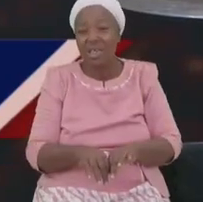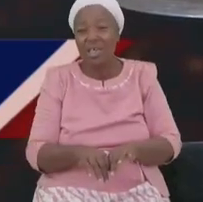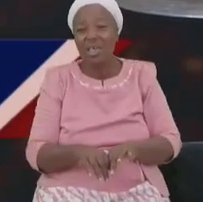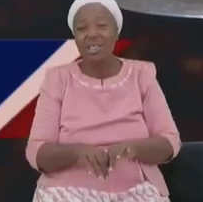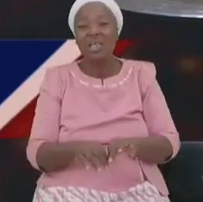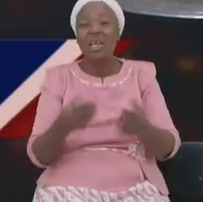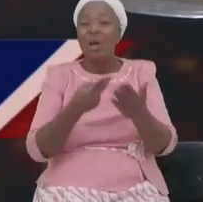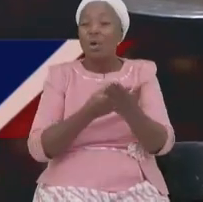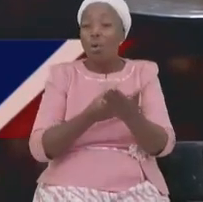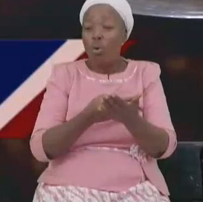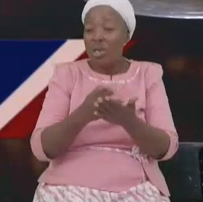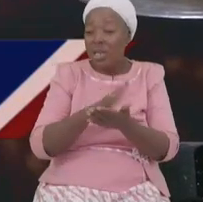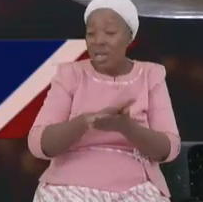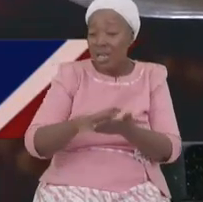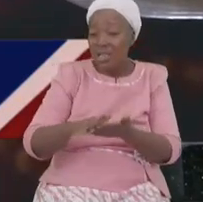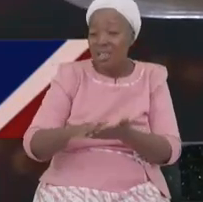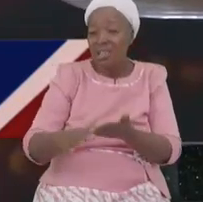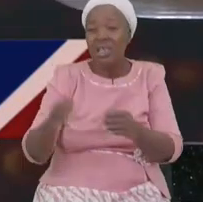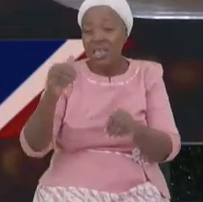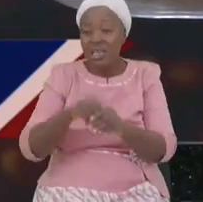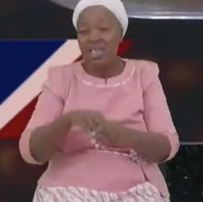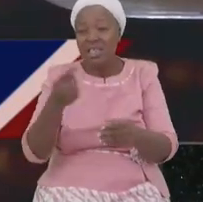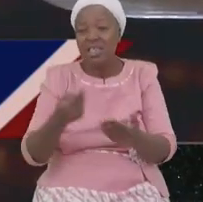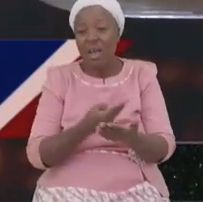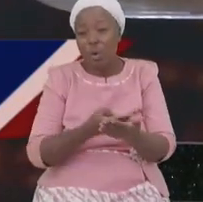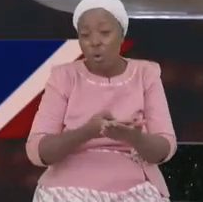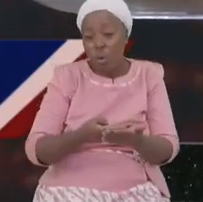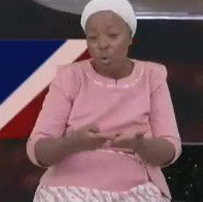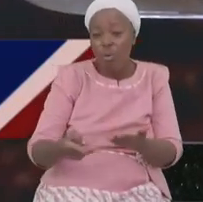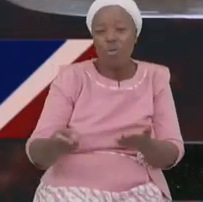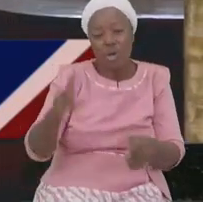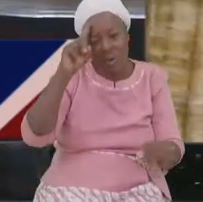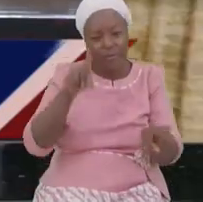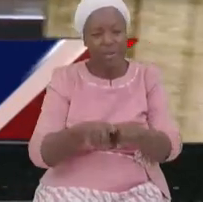indispensable. Une sainteté indispensable, cruciale dans la Sainte Alliance.